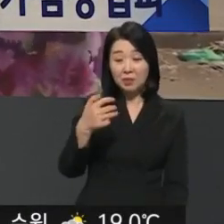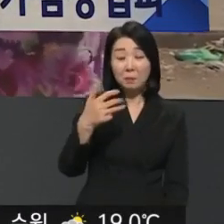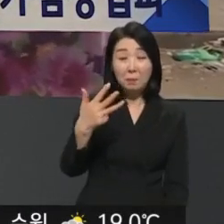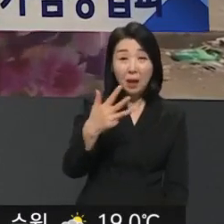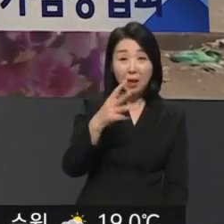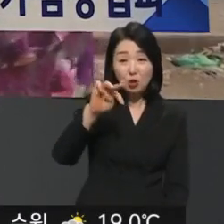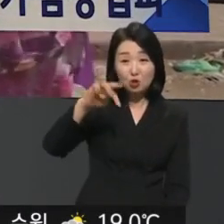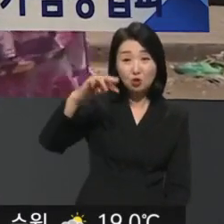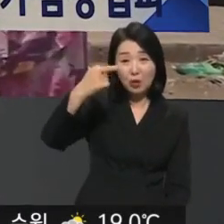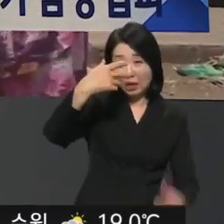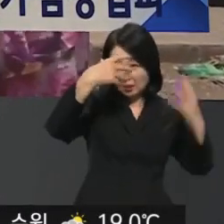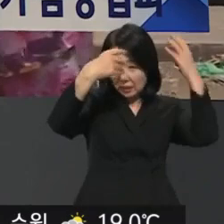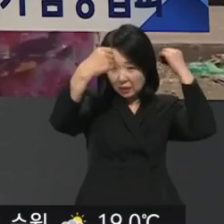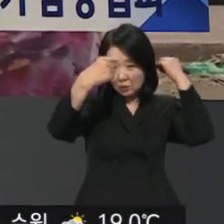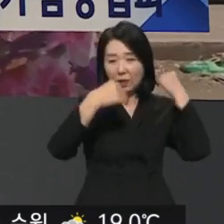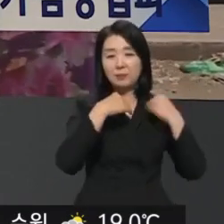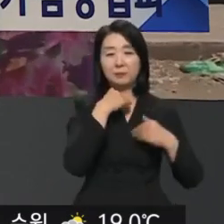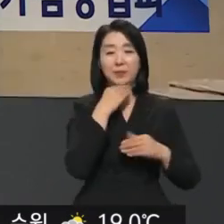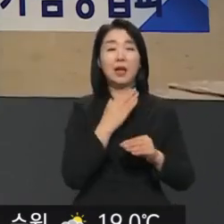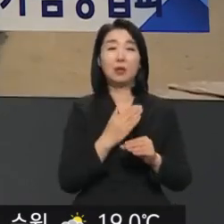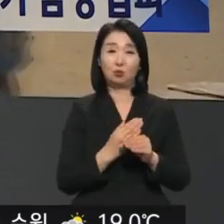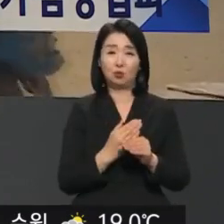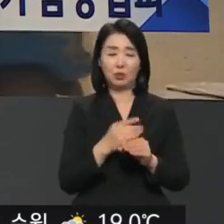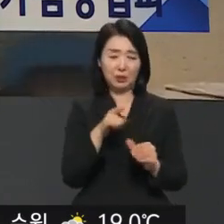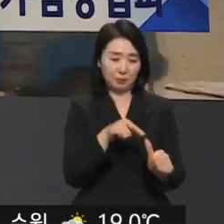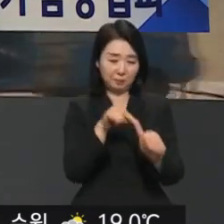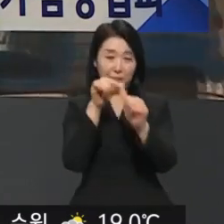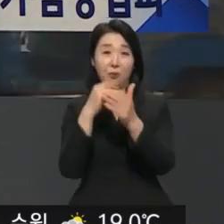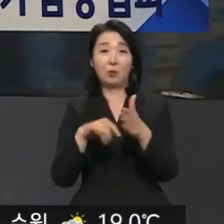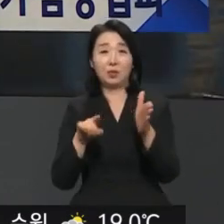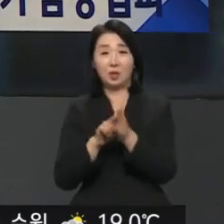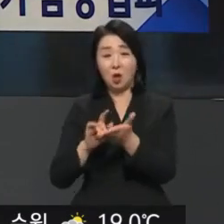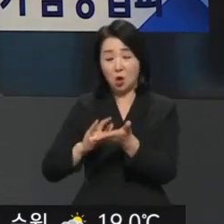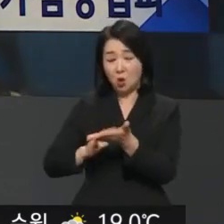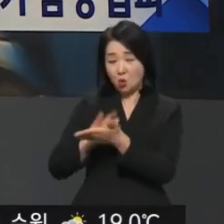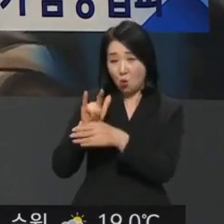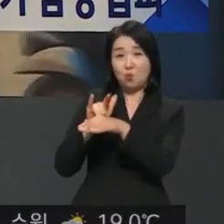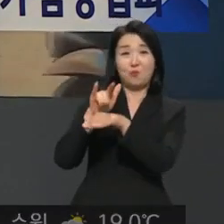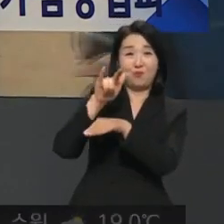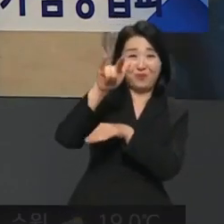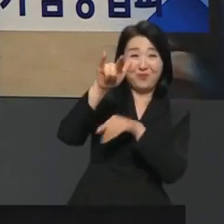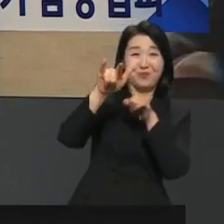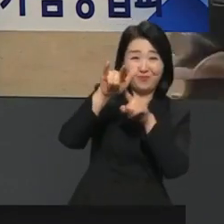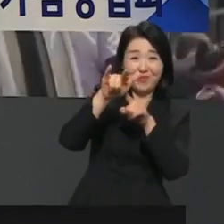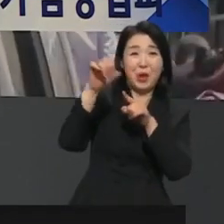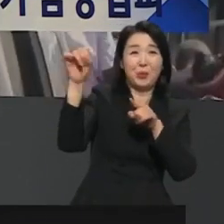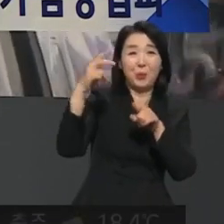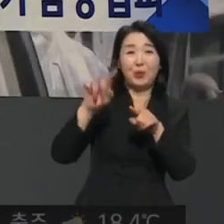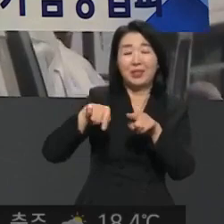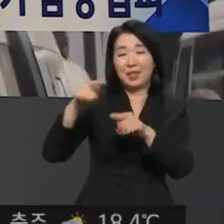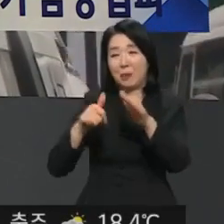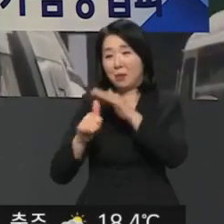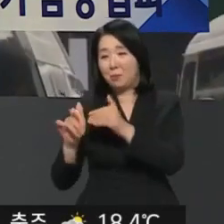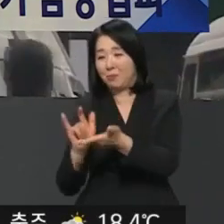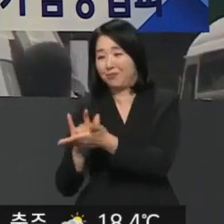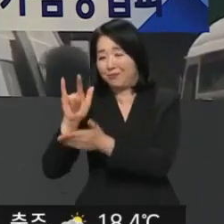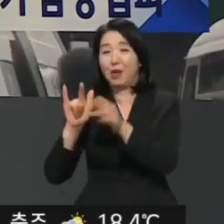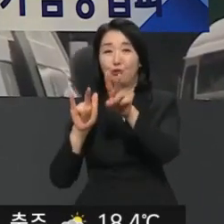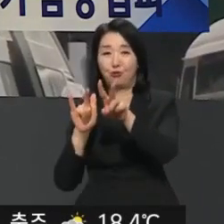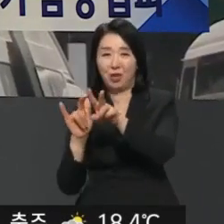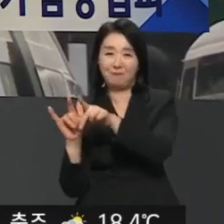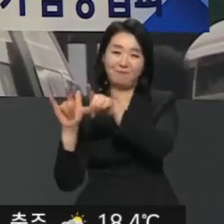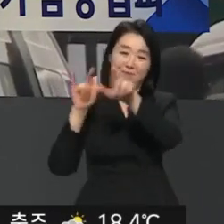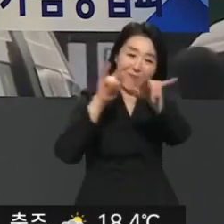수단 대사관에서 기다리고 있습니다. 이들을 구하기 위해 공군 수송기 슈퍼 허큘리스에 이어 시그너스도 급파된 걸로